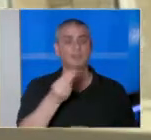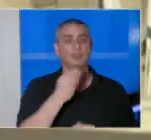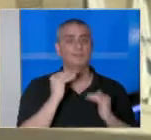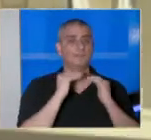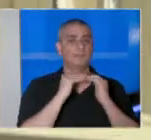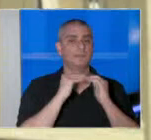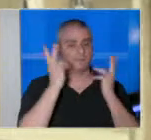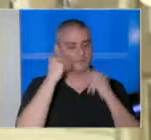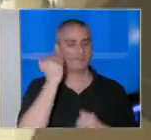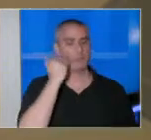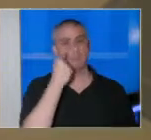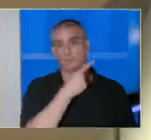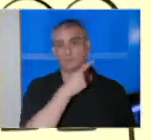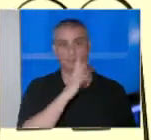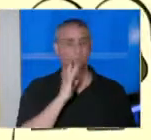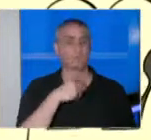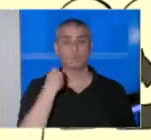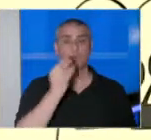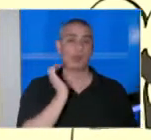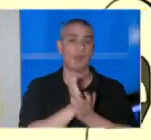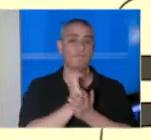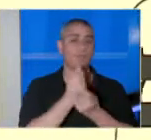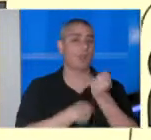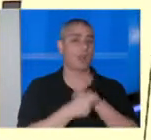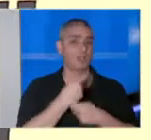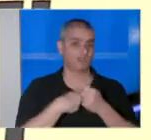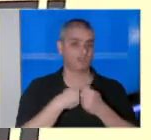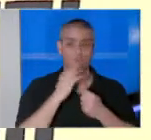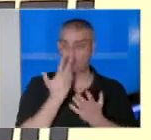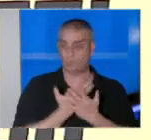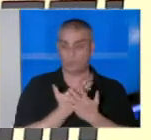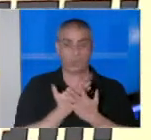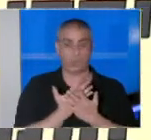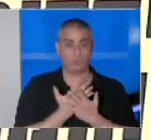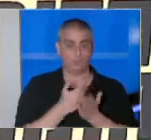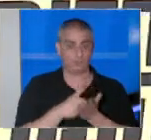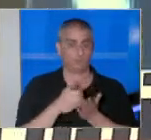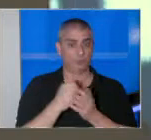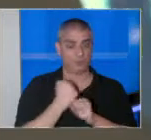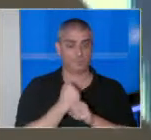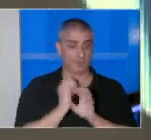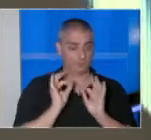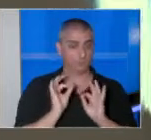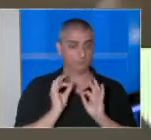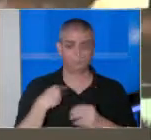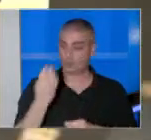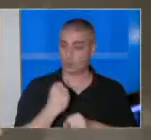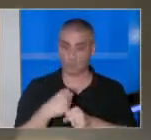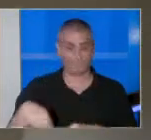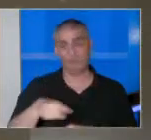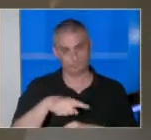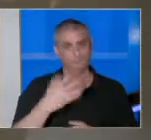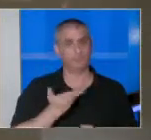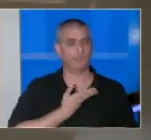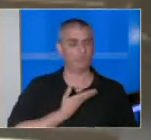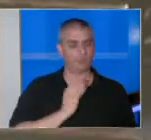לפי המתווה האמריקאי, שבו יינתנו הלוואות לעסקים, ואם יוכח כי... המשיכו את פעילותם והעסיקו עובדים, הם